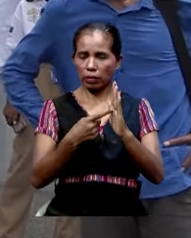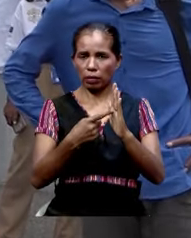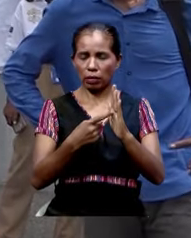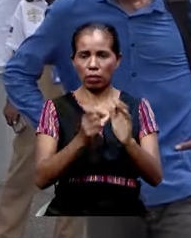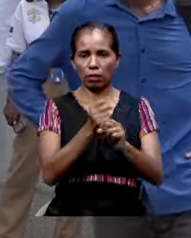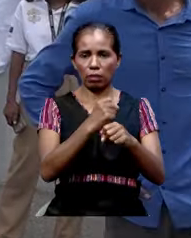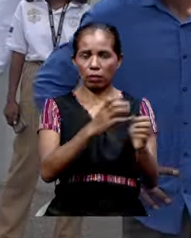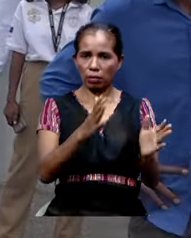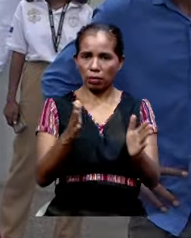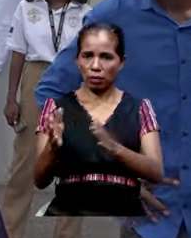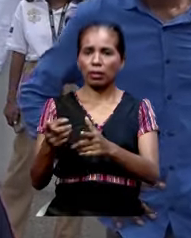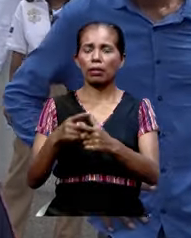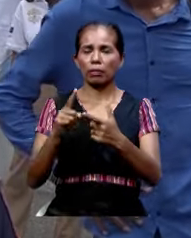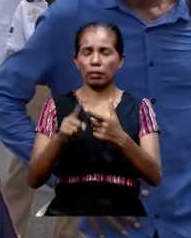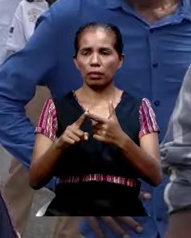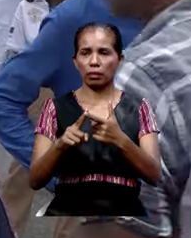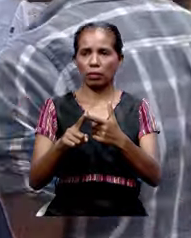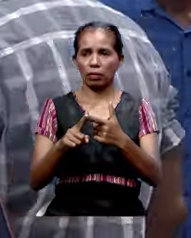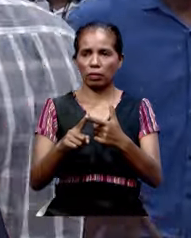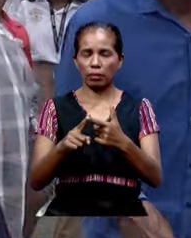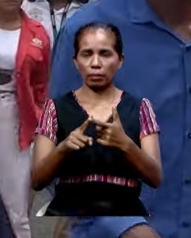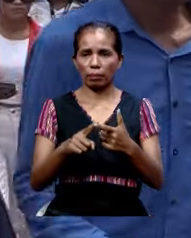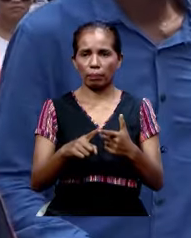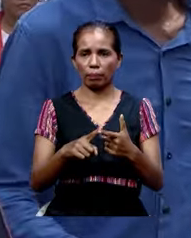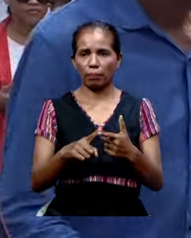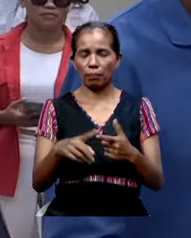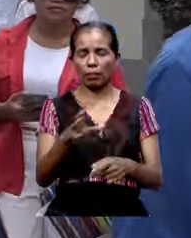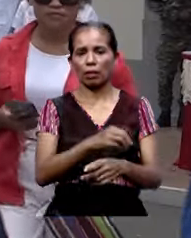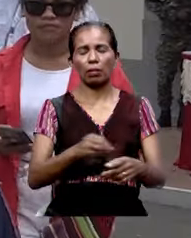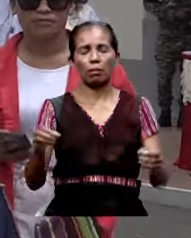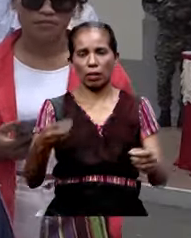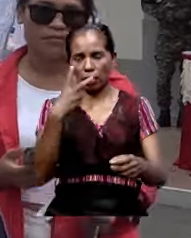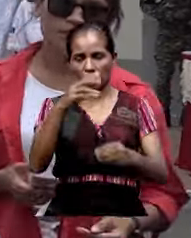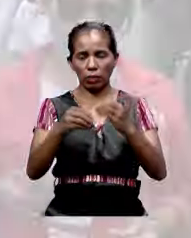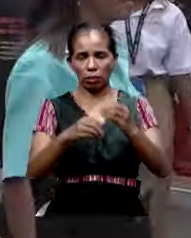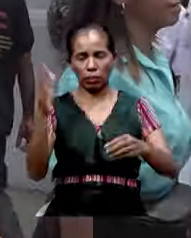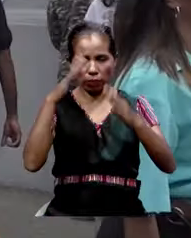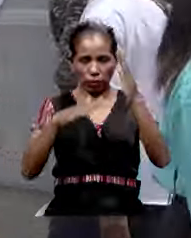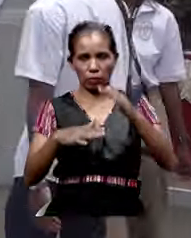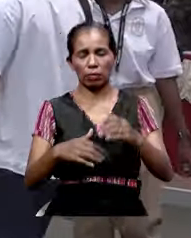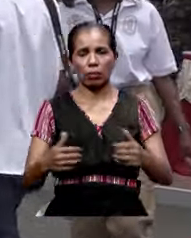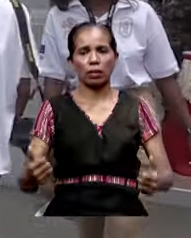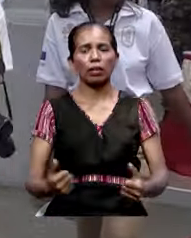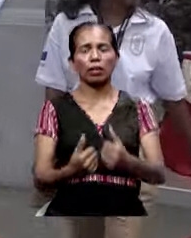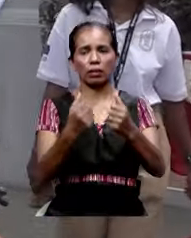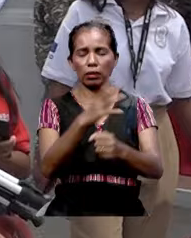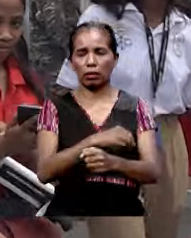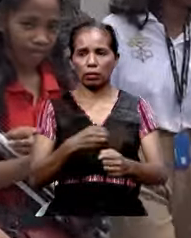halo prosesu di pois siro per resolve ba silente de mak musul dagu ini ya